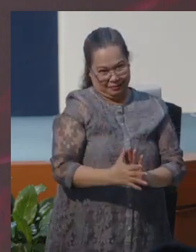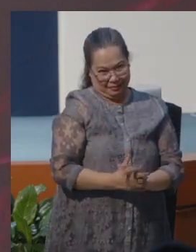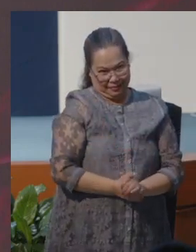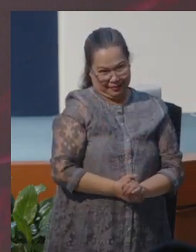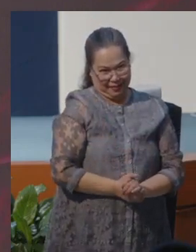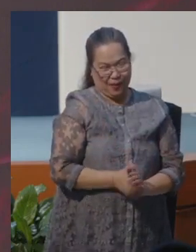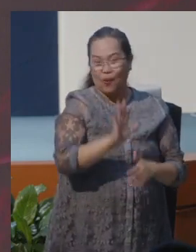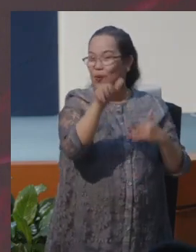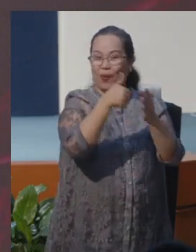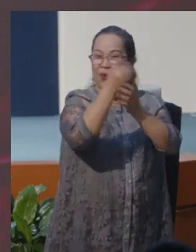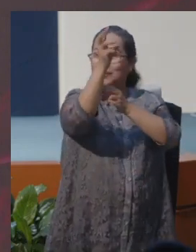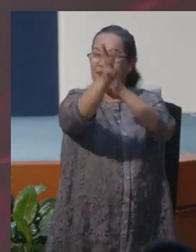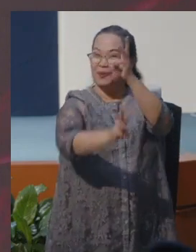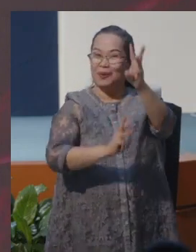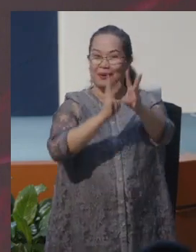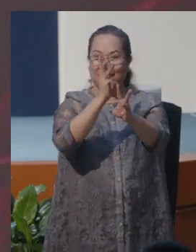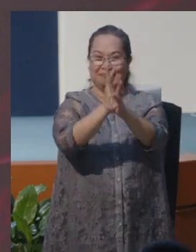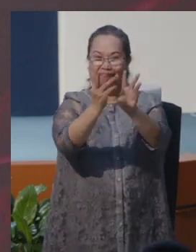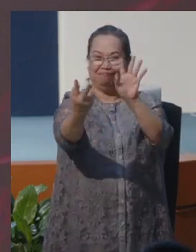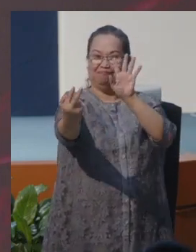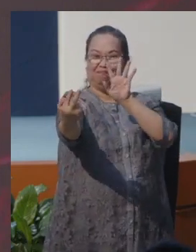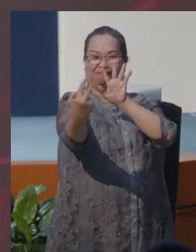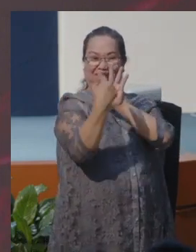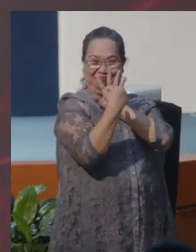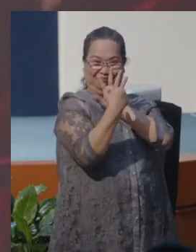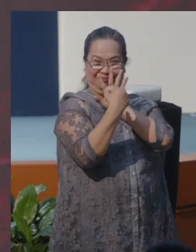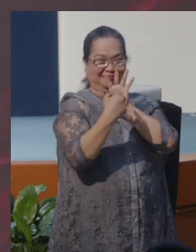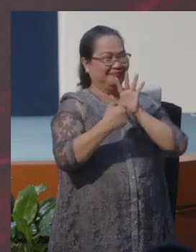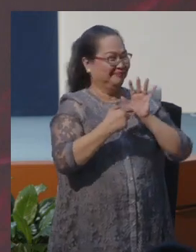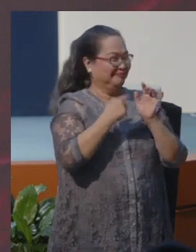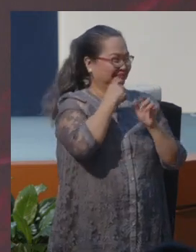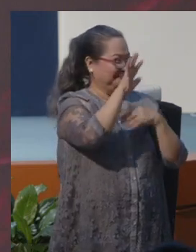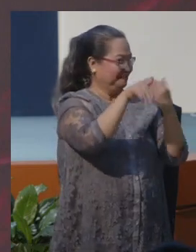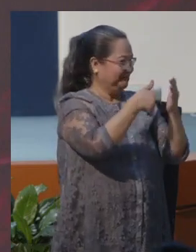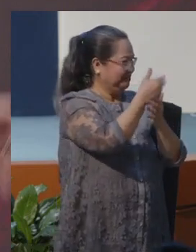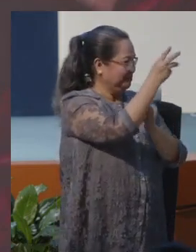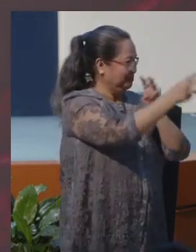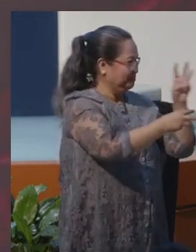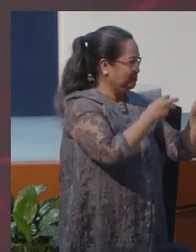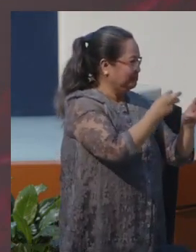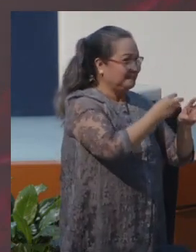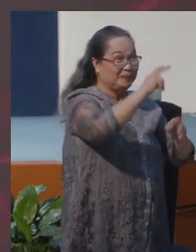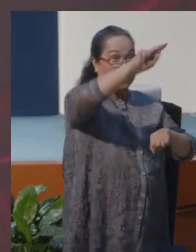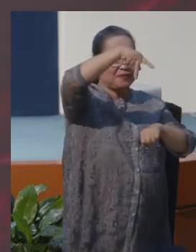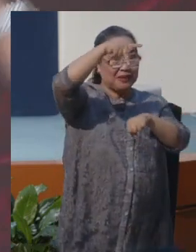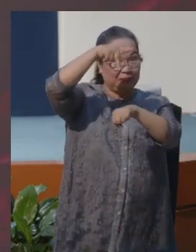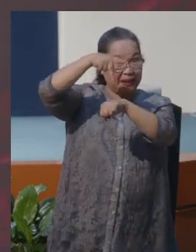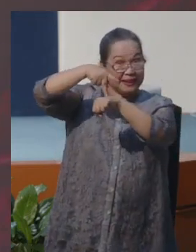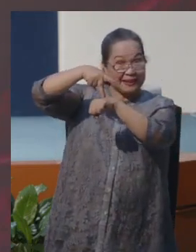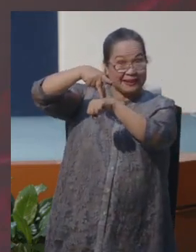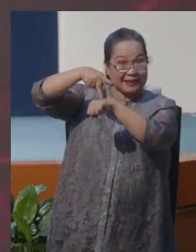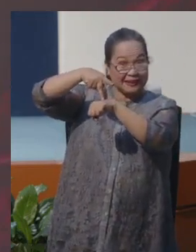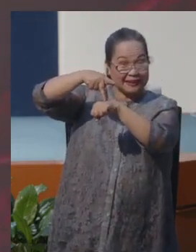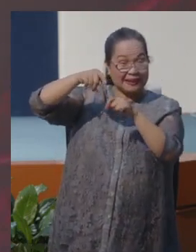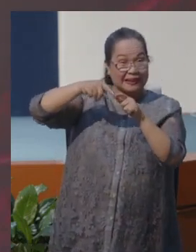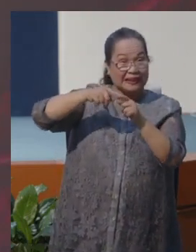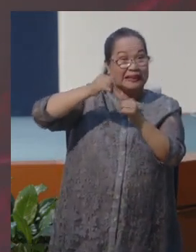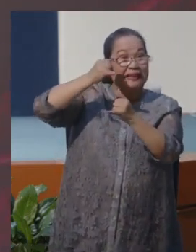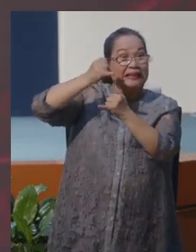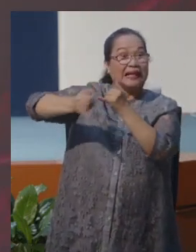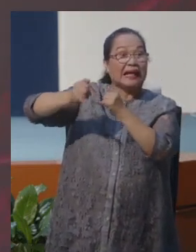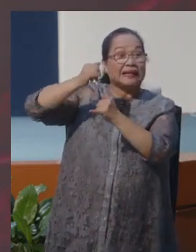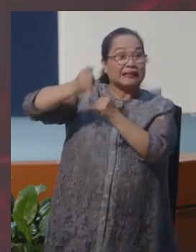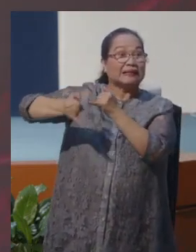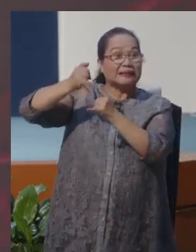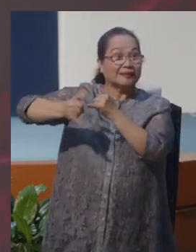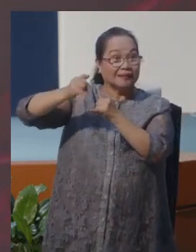buong mundo, sa dulo ng daigdig. Mga kapatid, ang Pilipinas po ay nasa dulo na ng daigdig